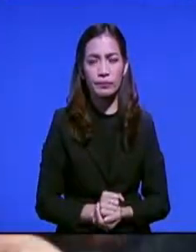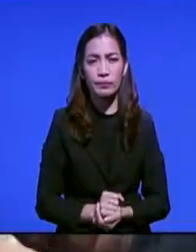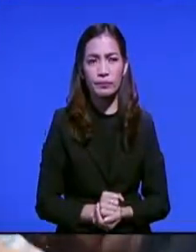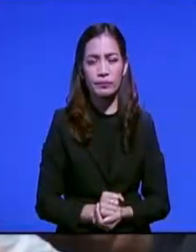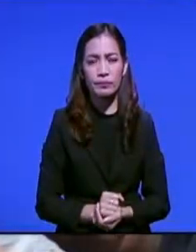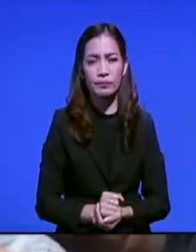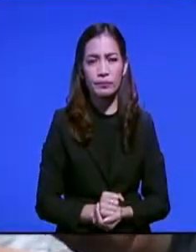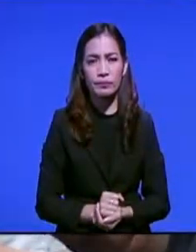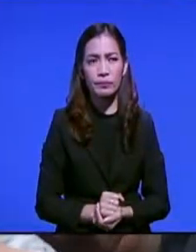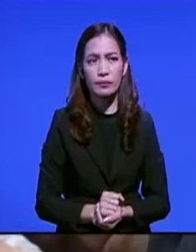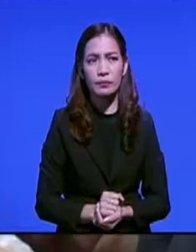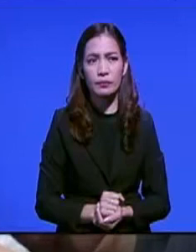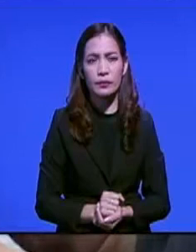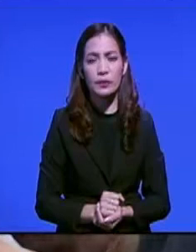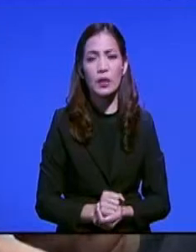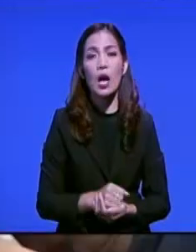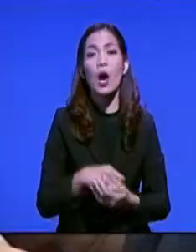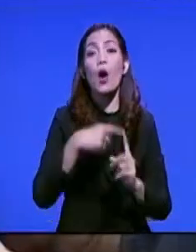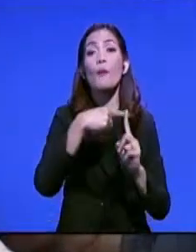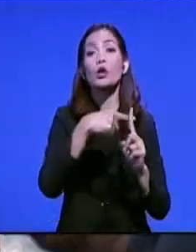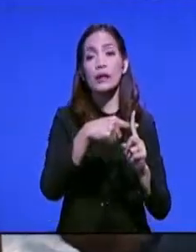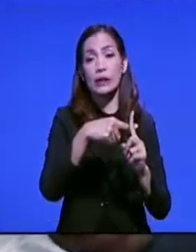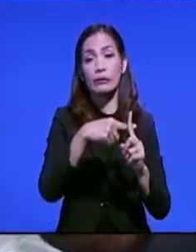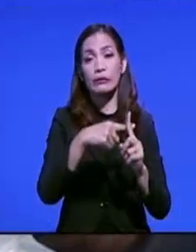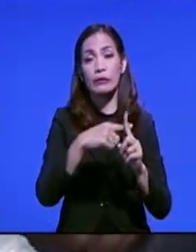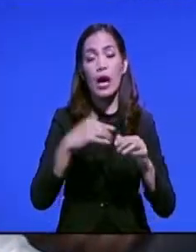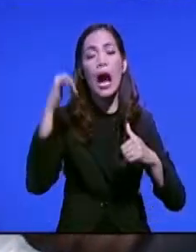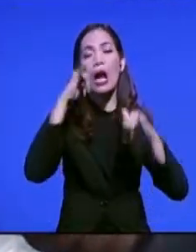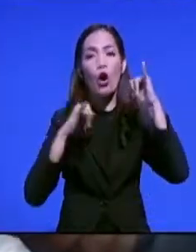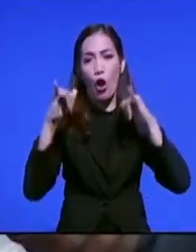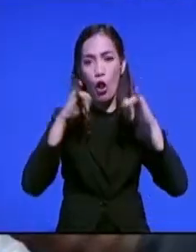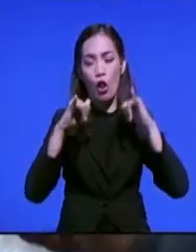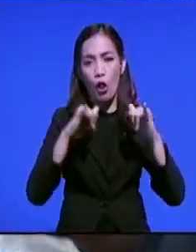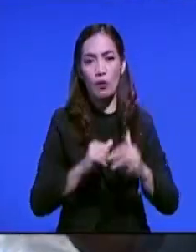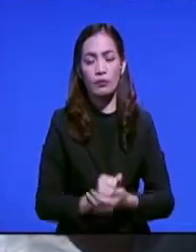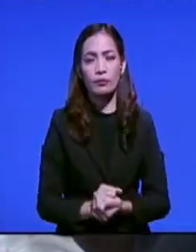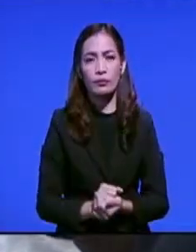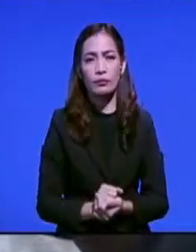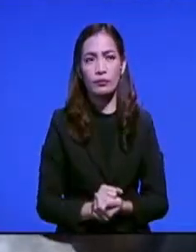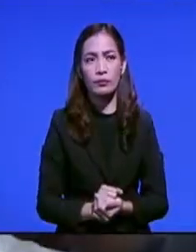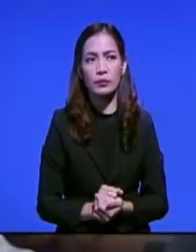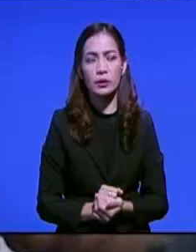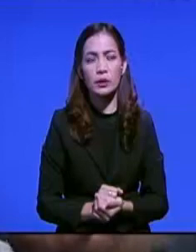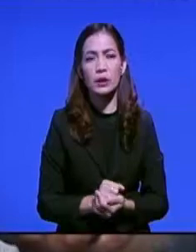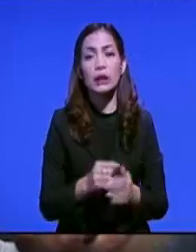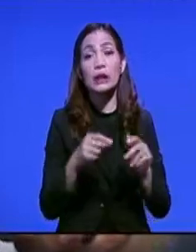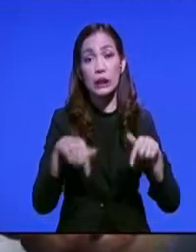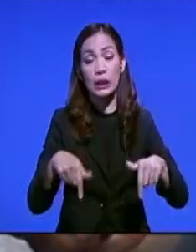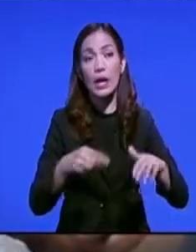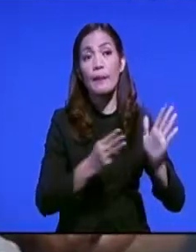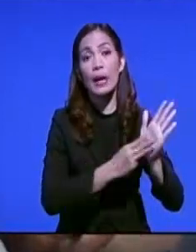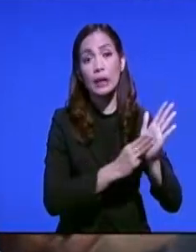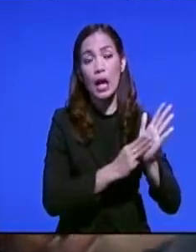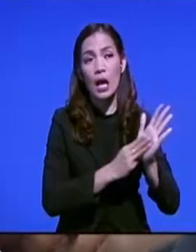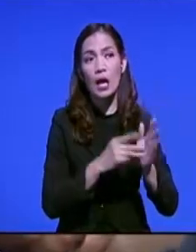Tempat dia minum alkohol terjadi tabrakan lalu lintas, tapi konsentrasinya memang kita lagi dalami ini, kita pastikan itu. Karena ini juga ada pengaruh dengan masalah kecepatan